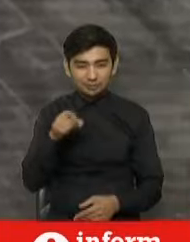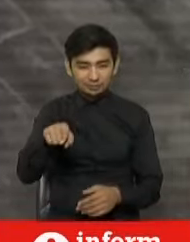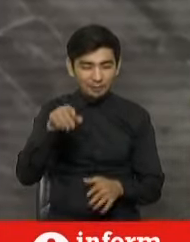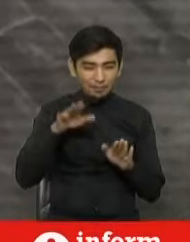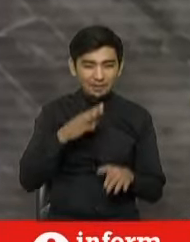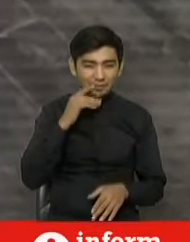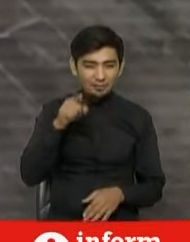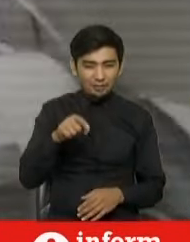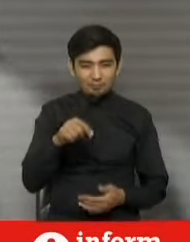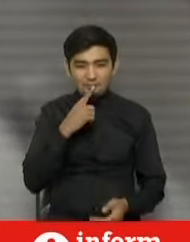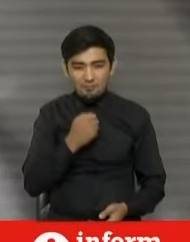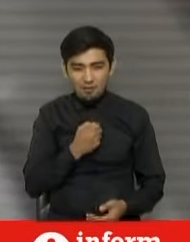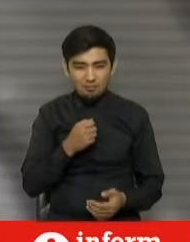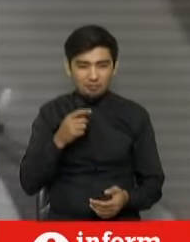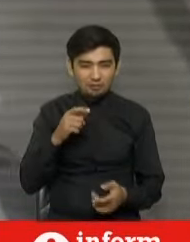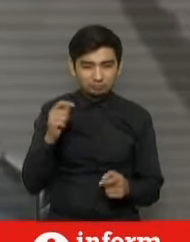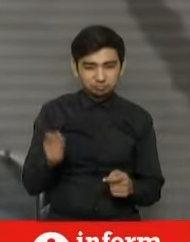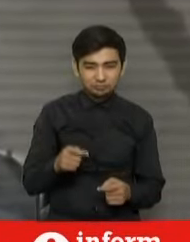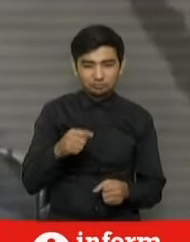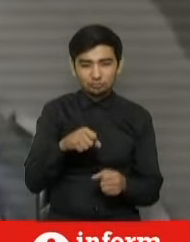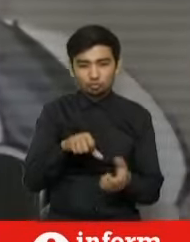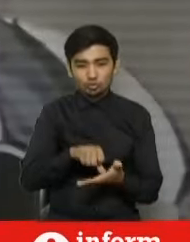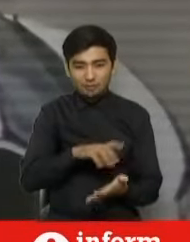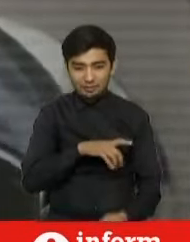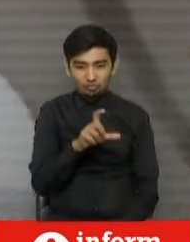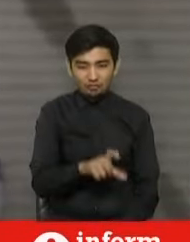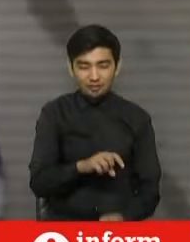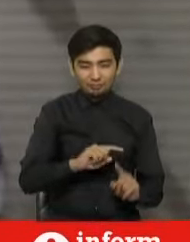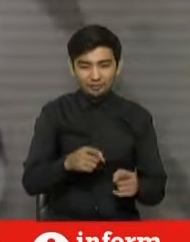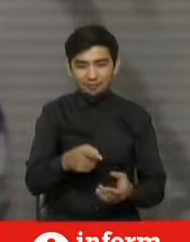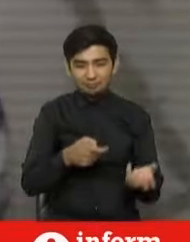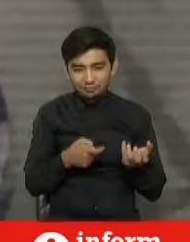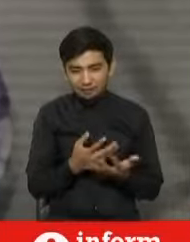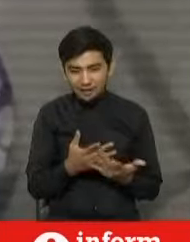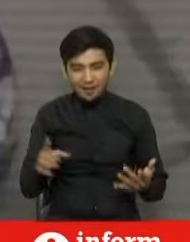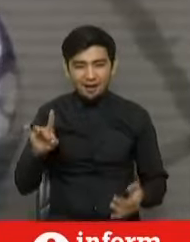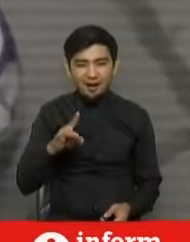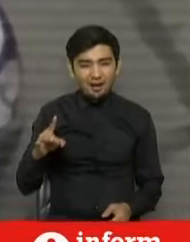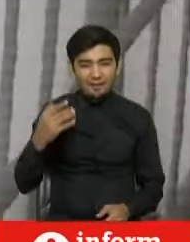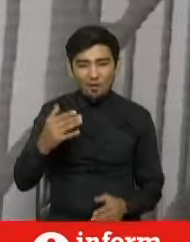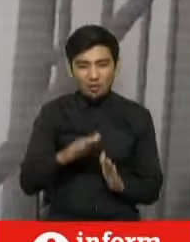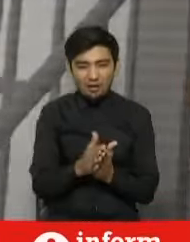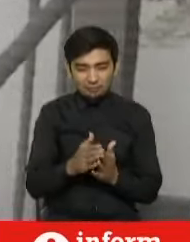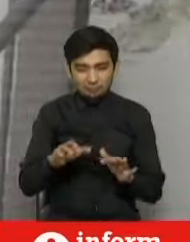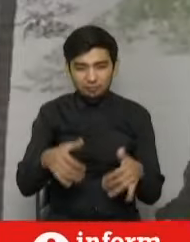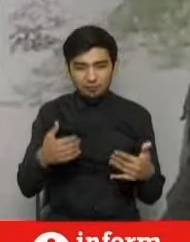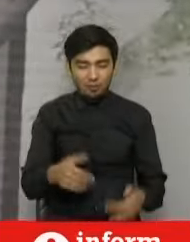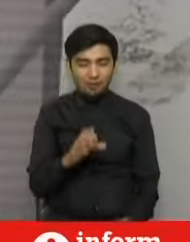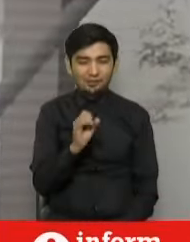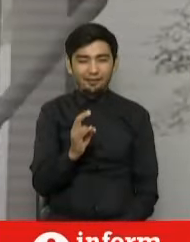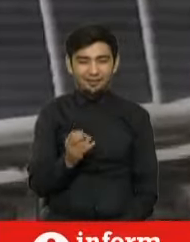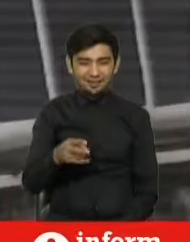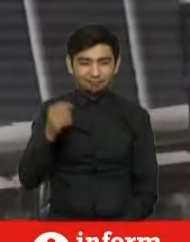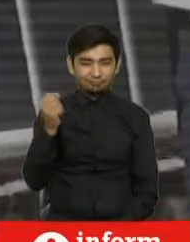границей при обыске у них изъяли оружие боеприпасы и религиозную литературу максимальные санкции по вменяемым им